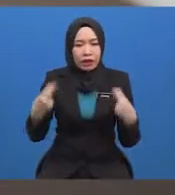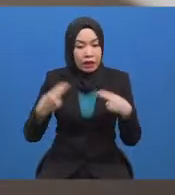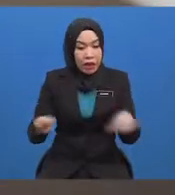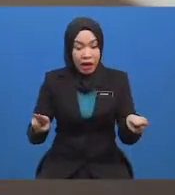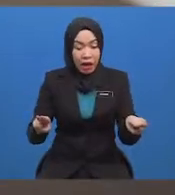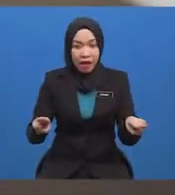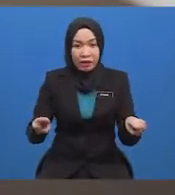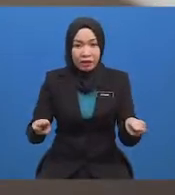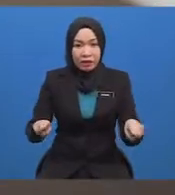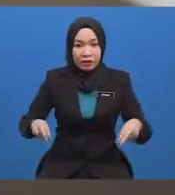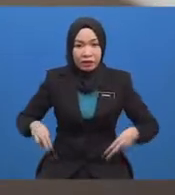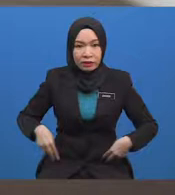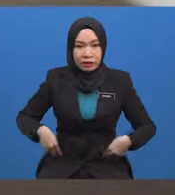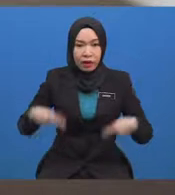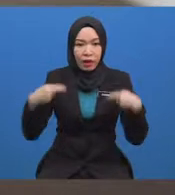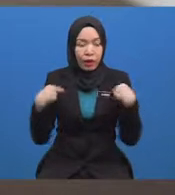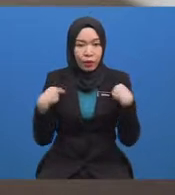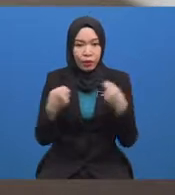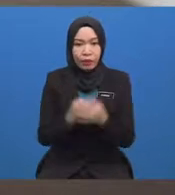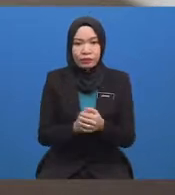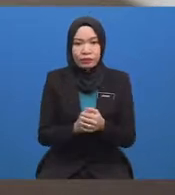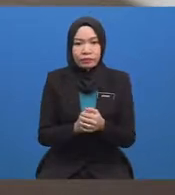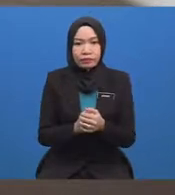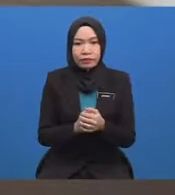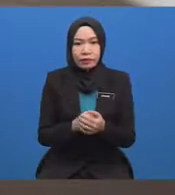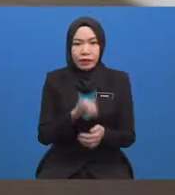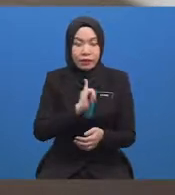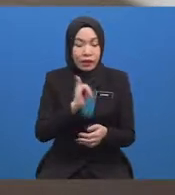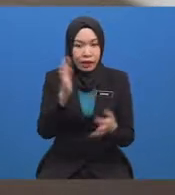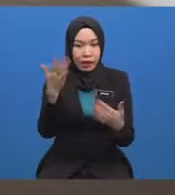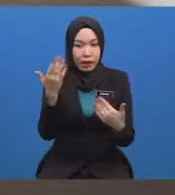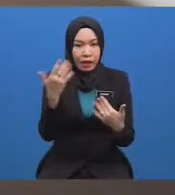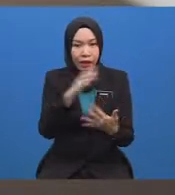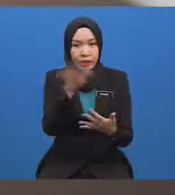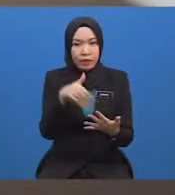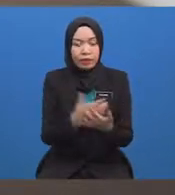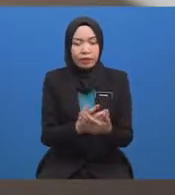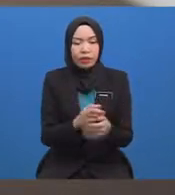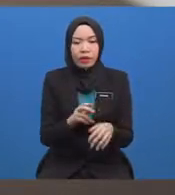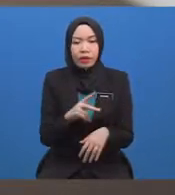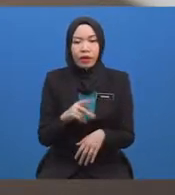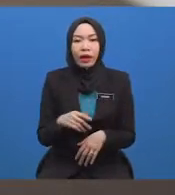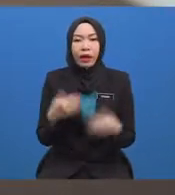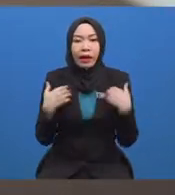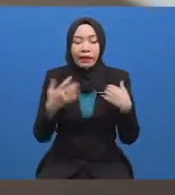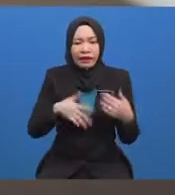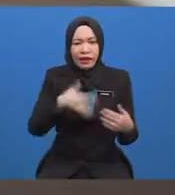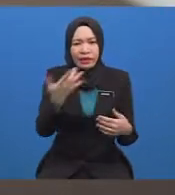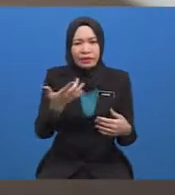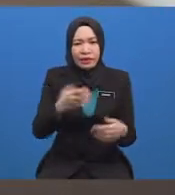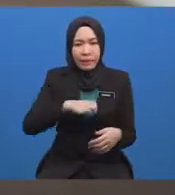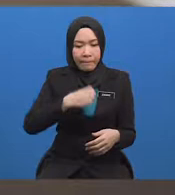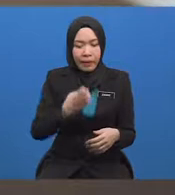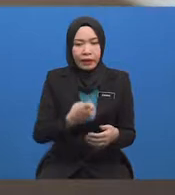murid-murid akan mempunyai rasa MP3 terhadap mereka yang terjejas dengan tragedi